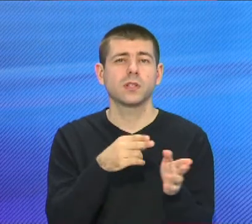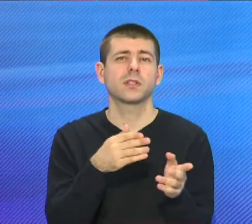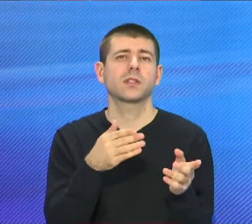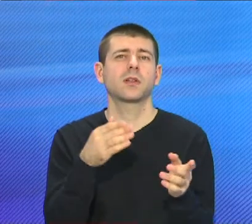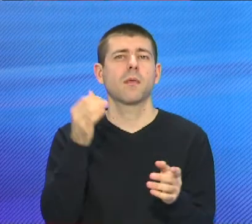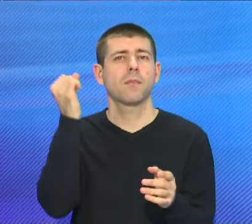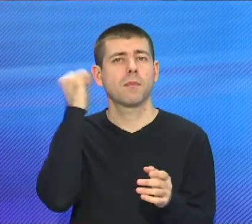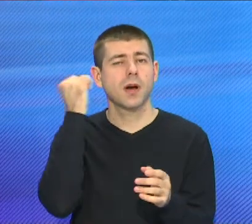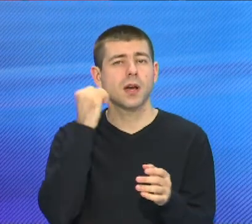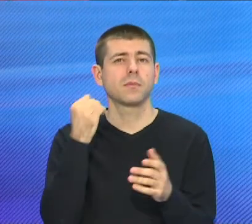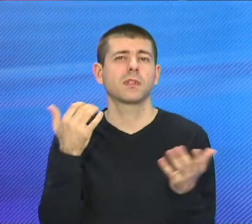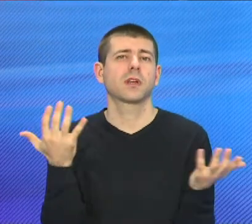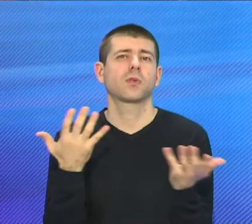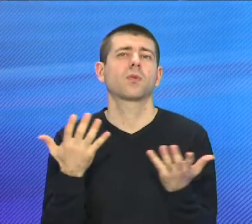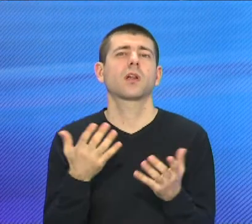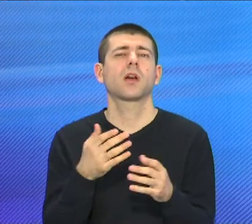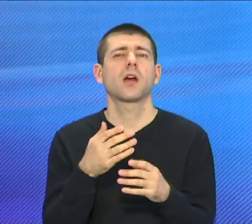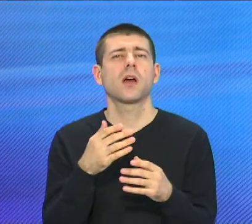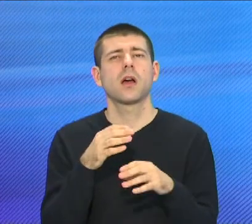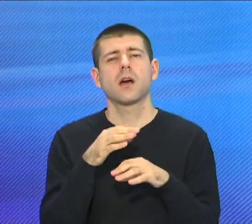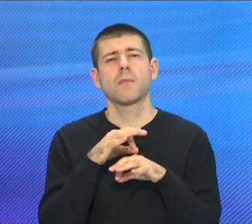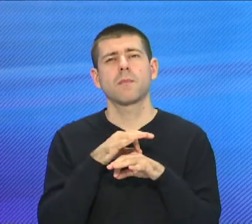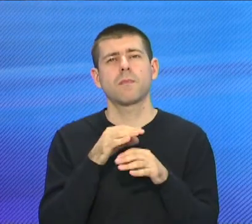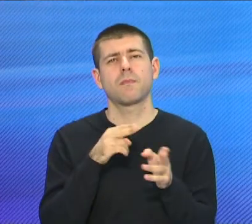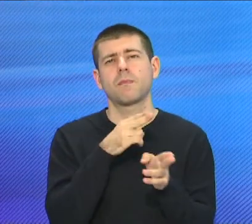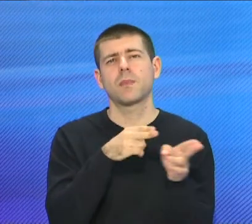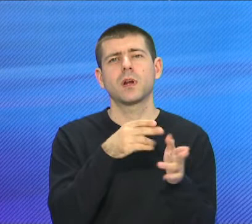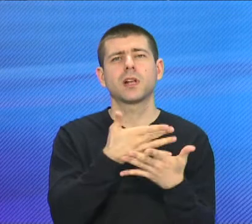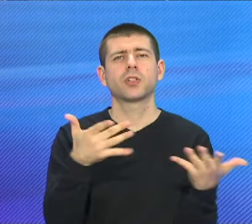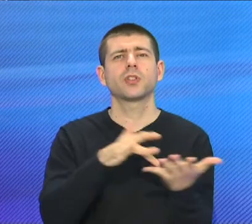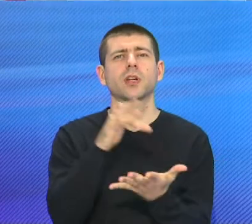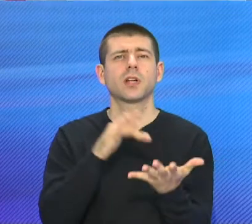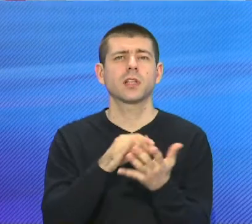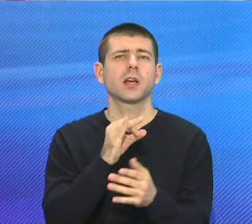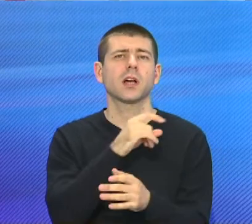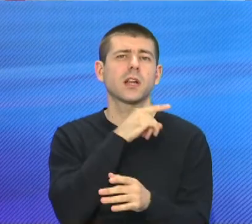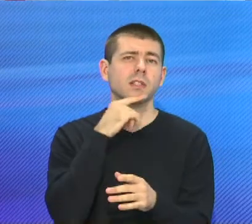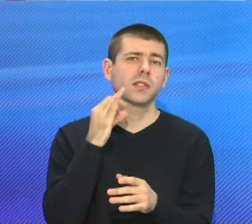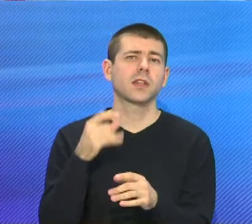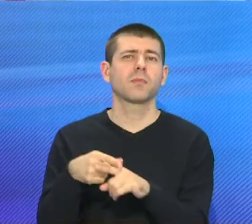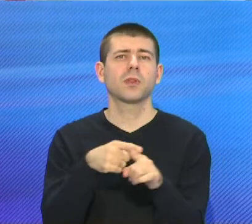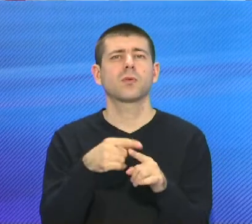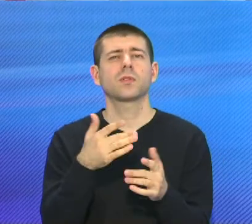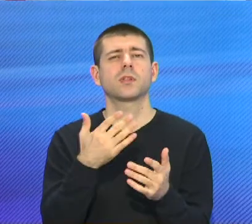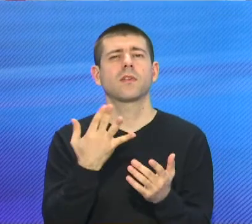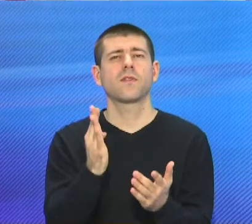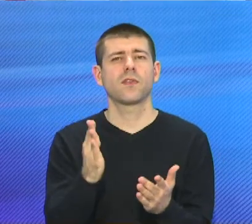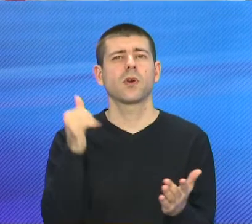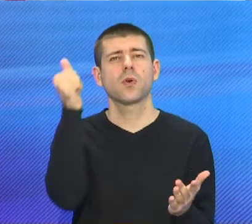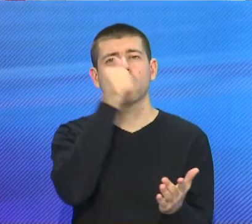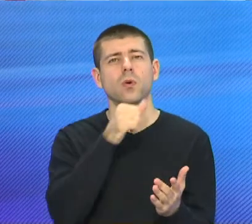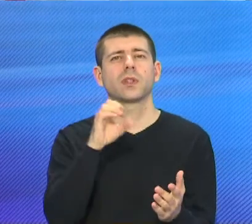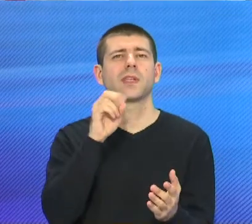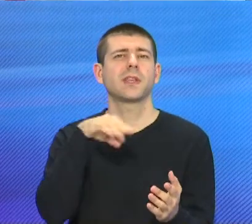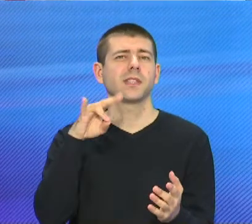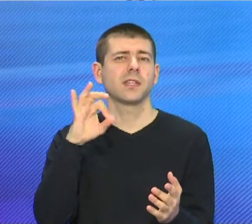масштабная историко-осветницкая инициатива, удельники якой проехались по городах России и Беларуси у год народного одинства, якая имела самый